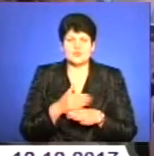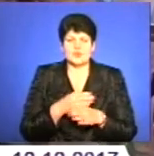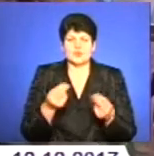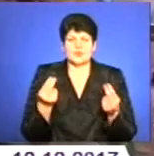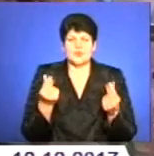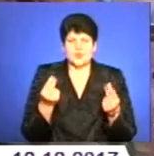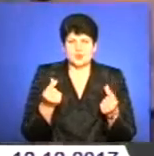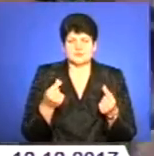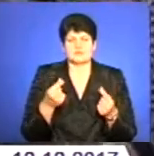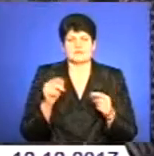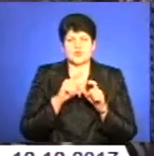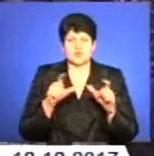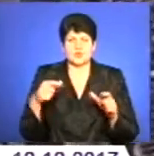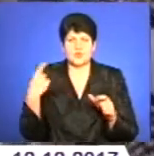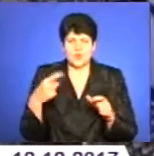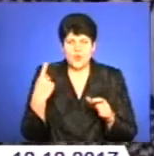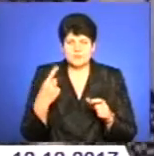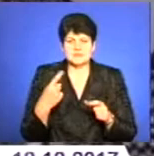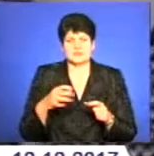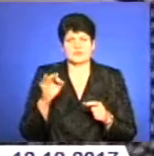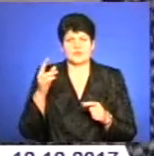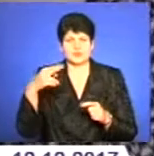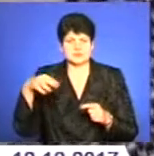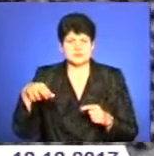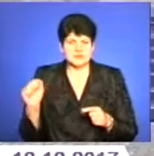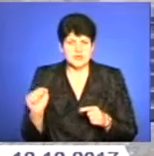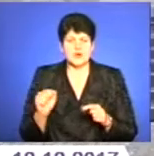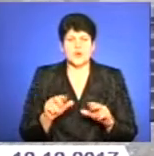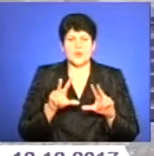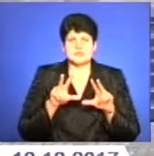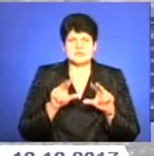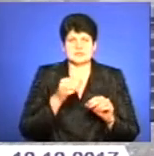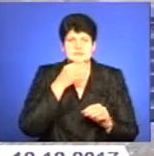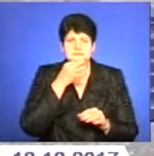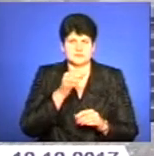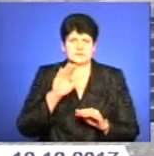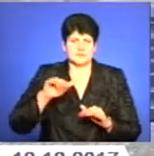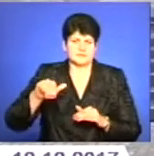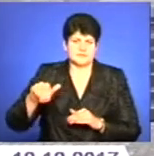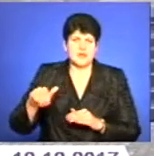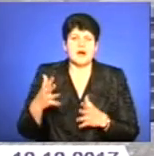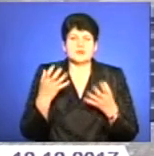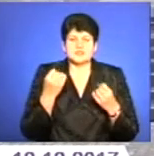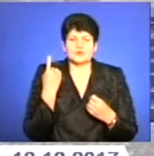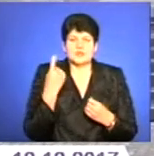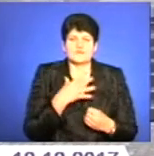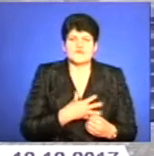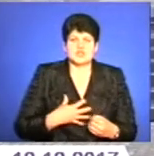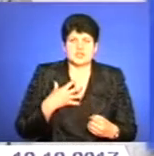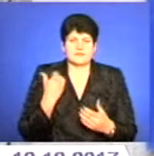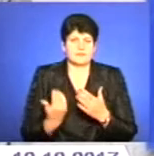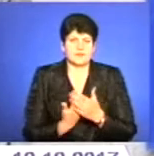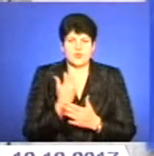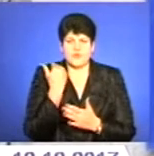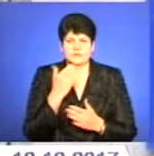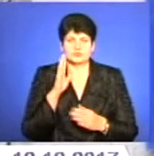школи області в управлінні освіти і науки Тернопільської обласної держадміністрації обіцяють повідомити згодом. Ще одним важливим нововведенням Міністерства